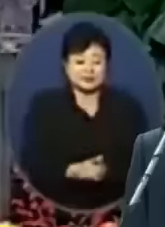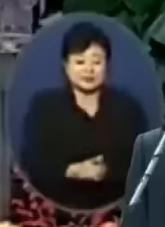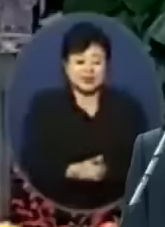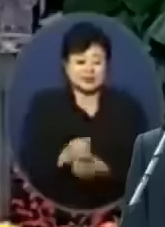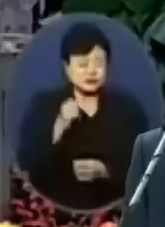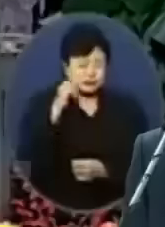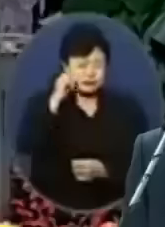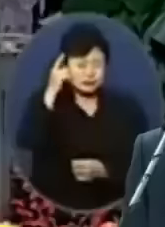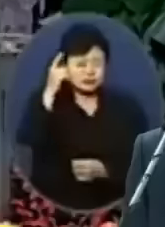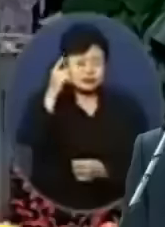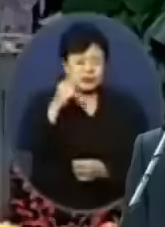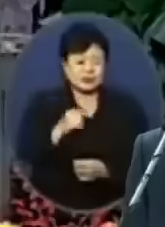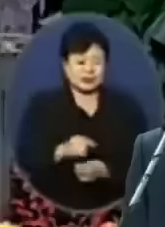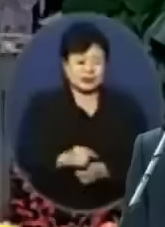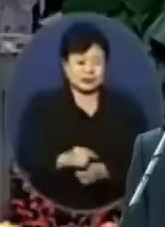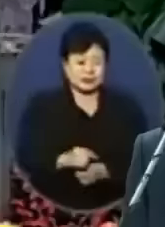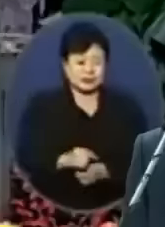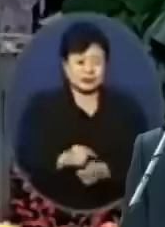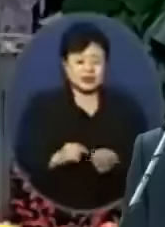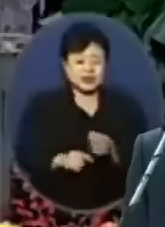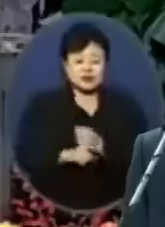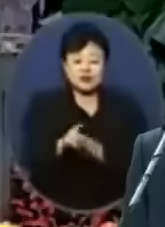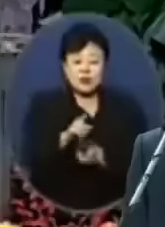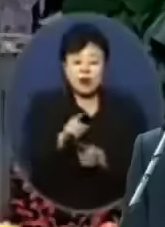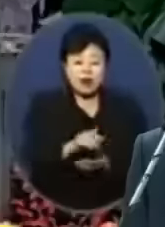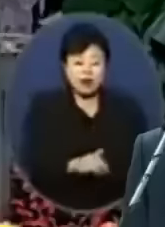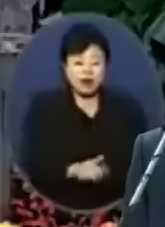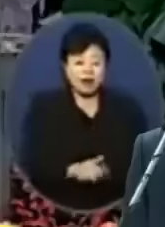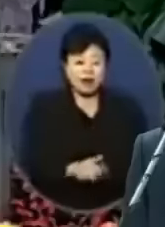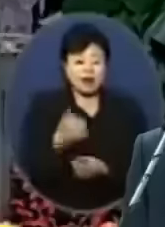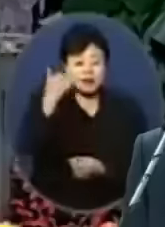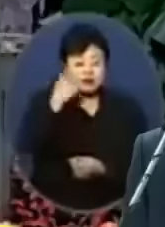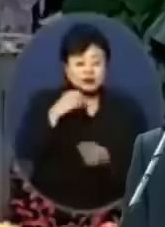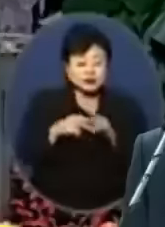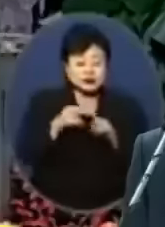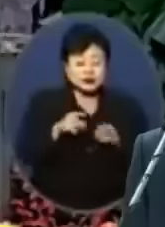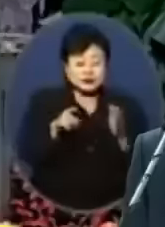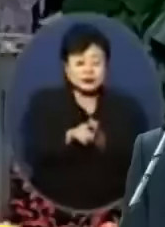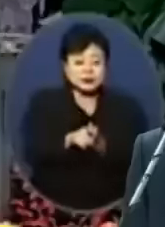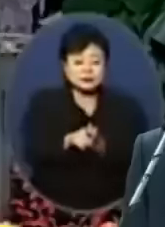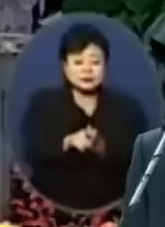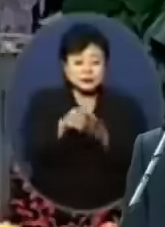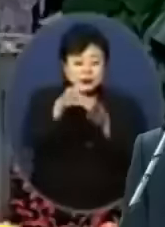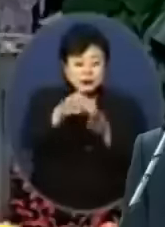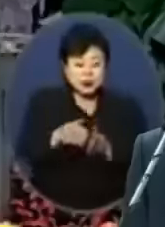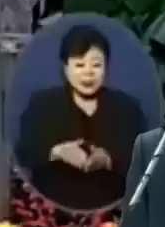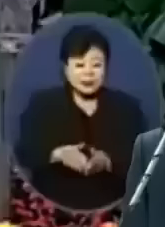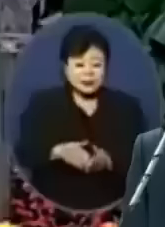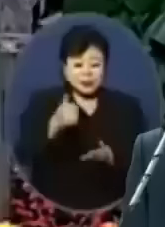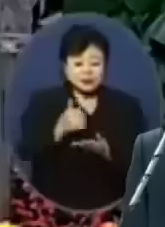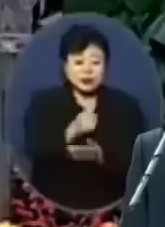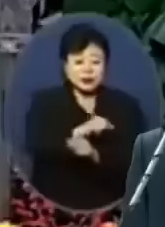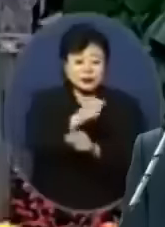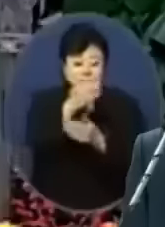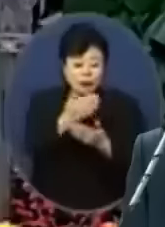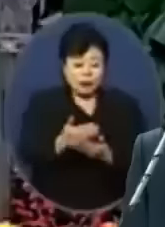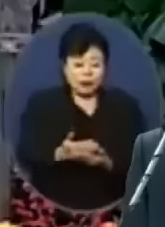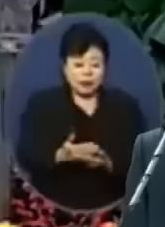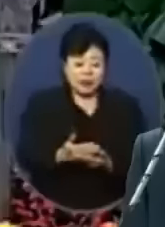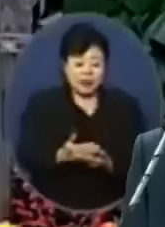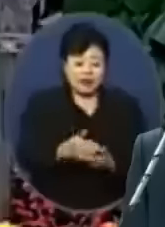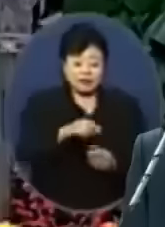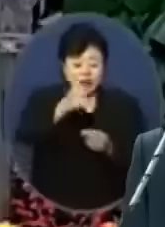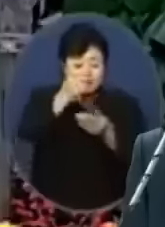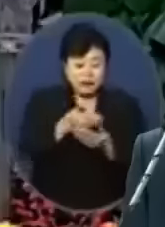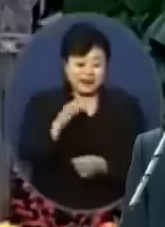탁월하게 위대한 점은 누구든지 믿음으로 말미암아 죄사함과